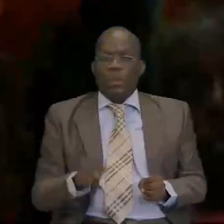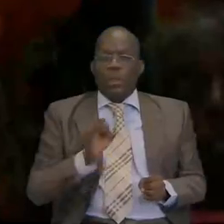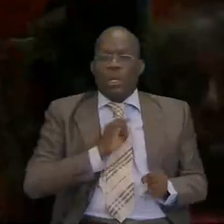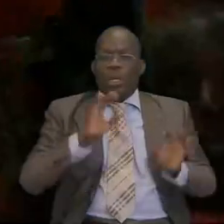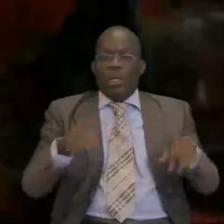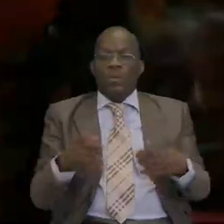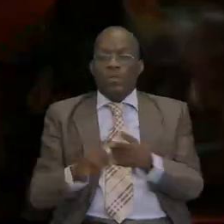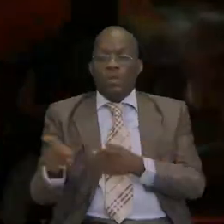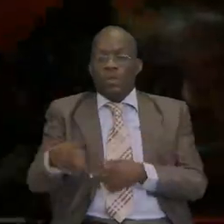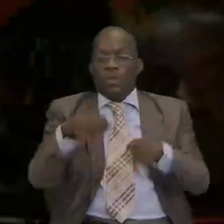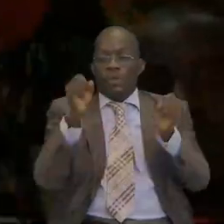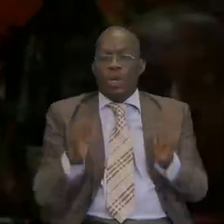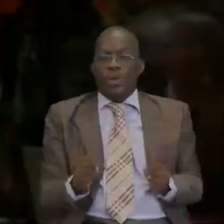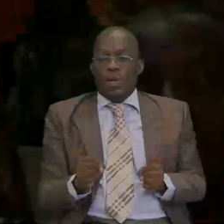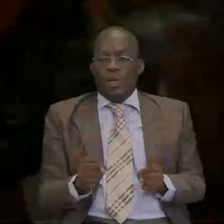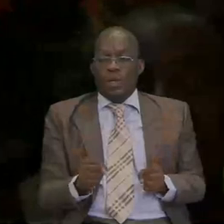Je vous donne la puissance.